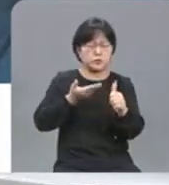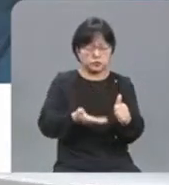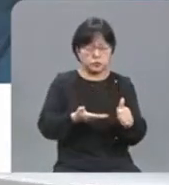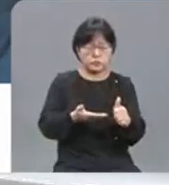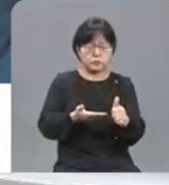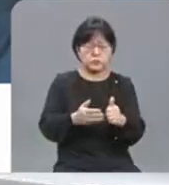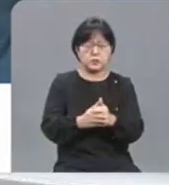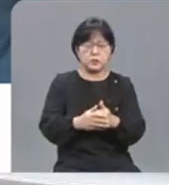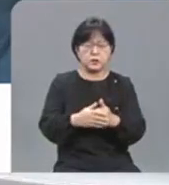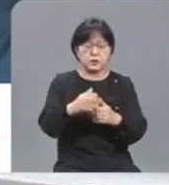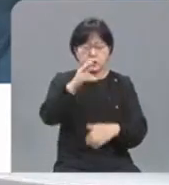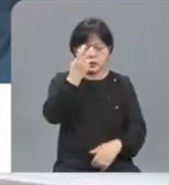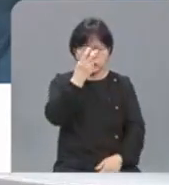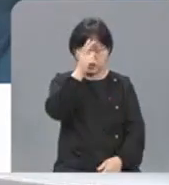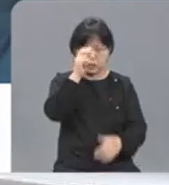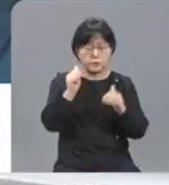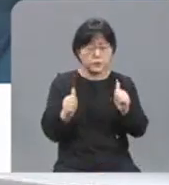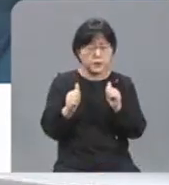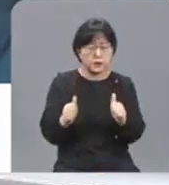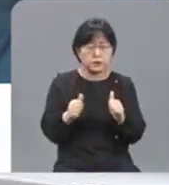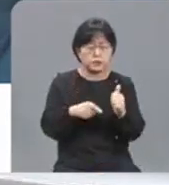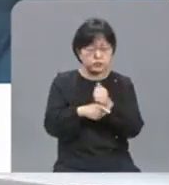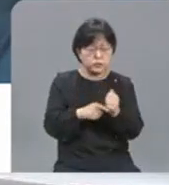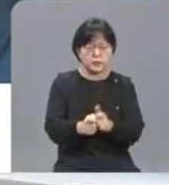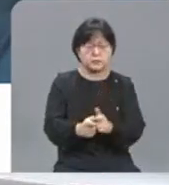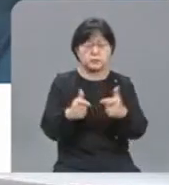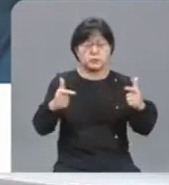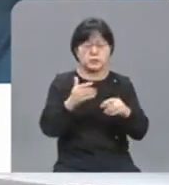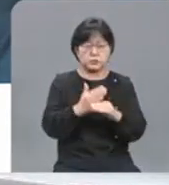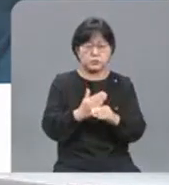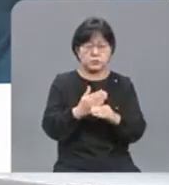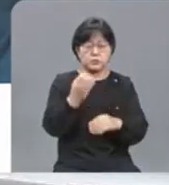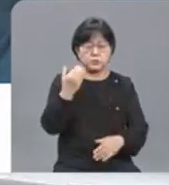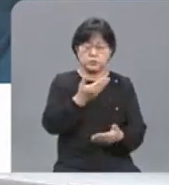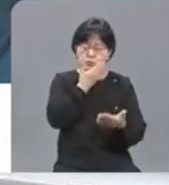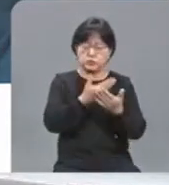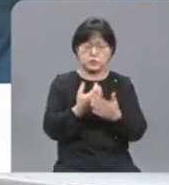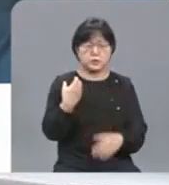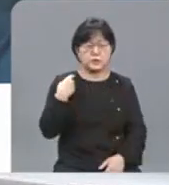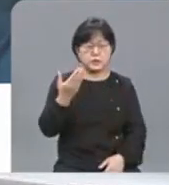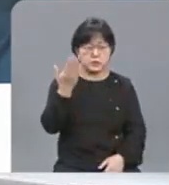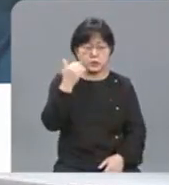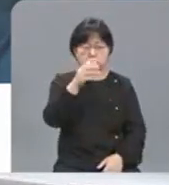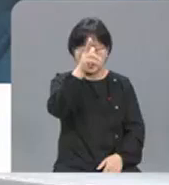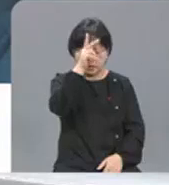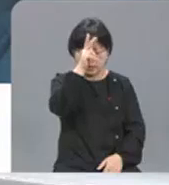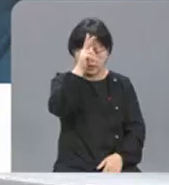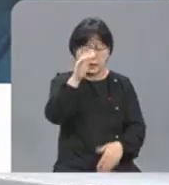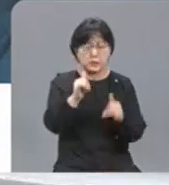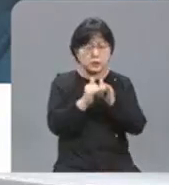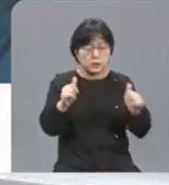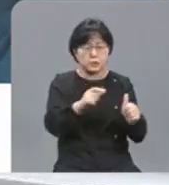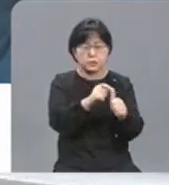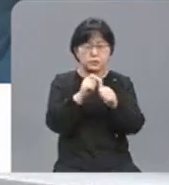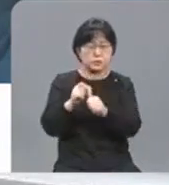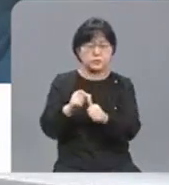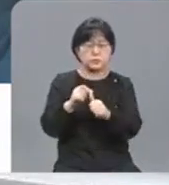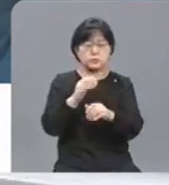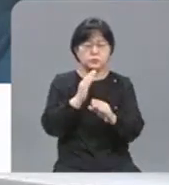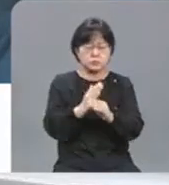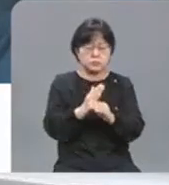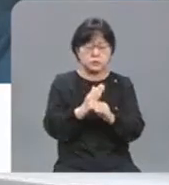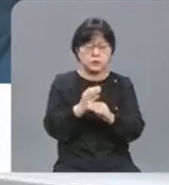검찰이 전방위적으로 수사하고 있습니다이 사건의 핵심 역할을 한 혐의로 전직 경찰관들이 지목되고 있는데요